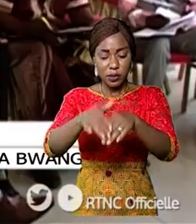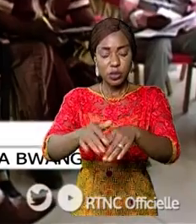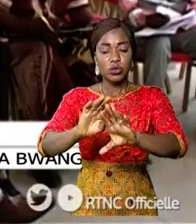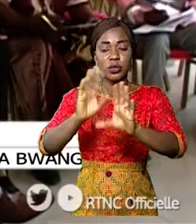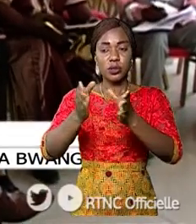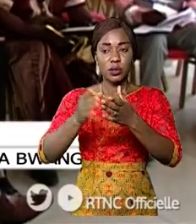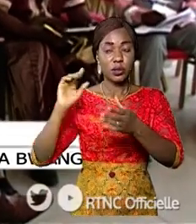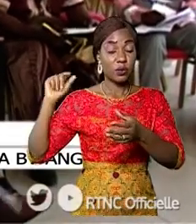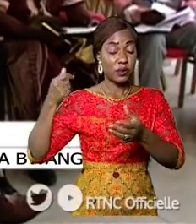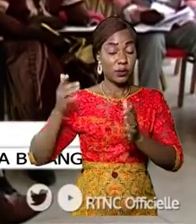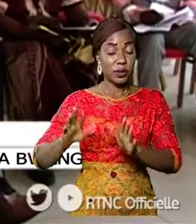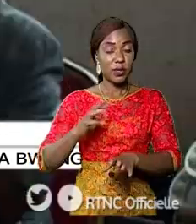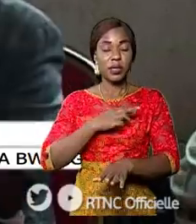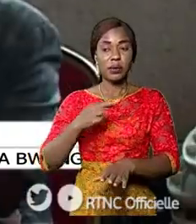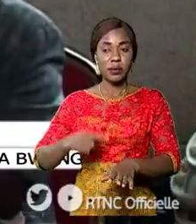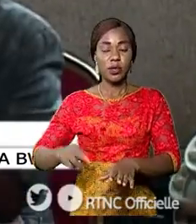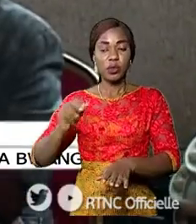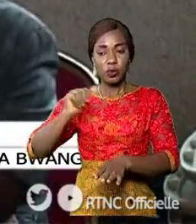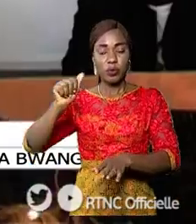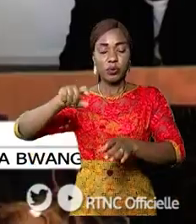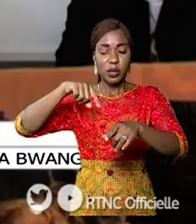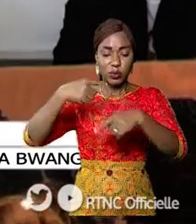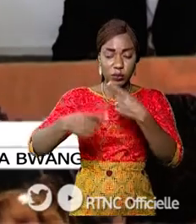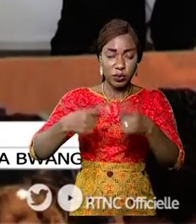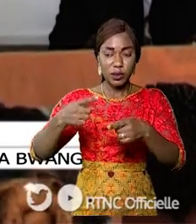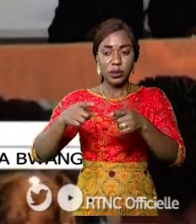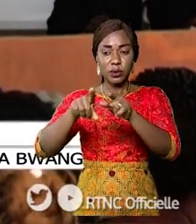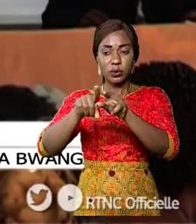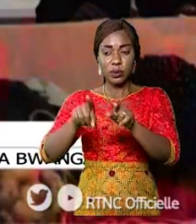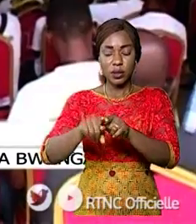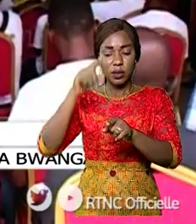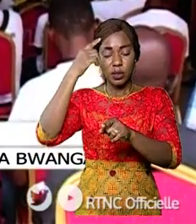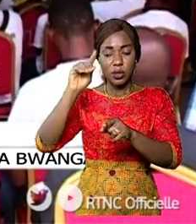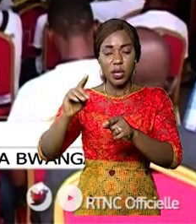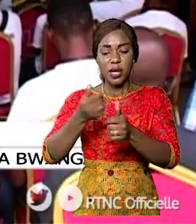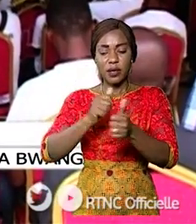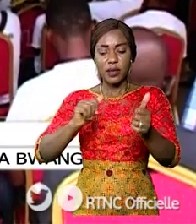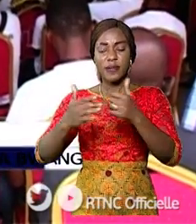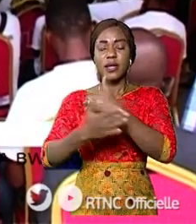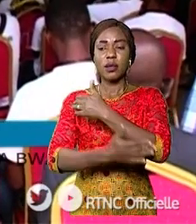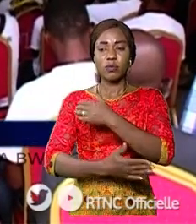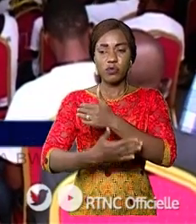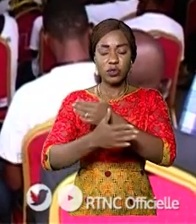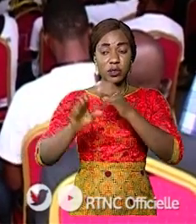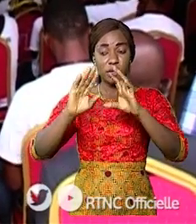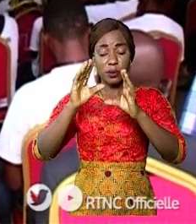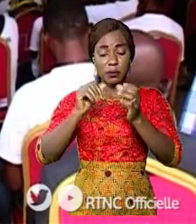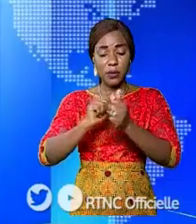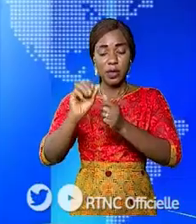le gouvernement de la République en tête, en vue de relever le défi de la pauvreté dans sa globalité par la